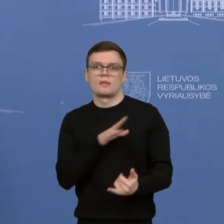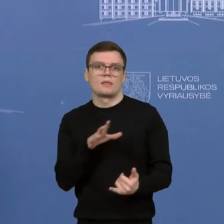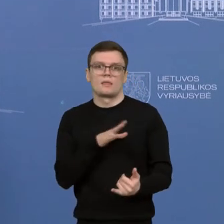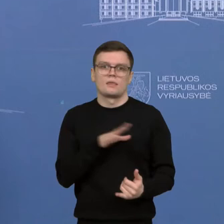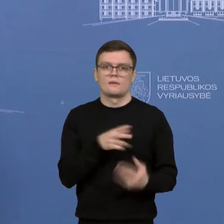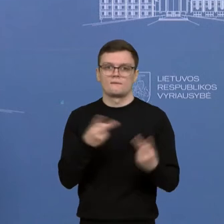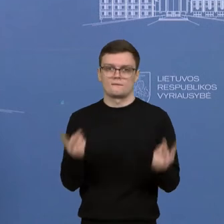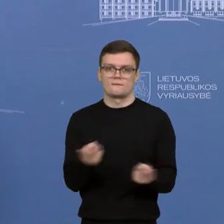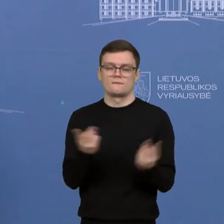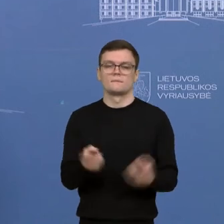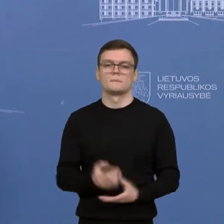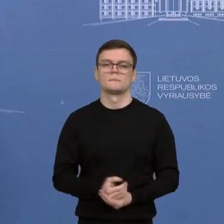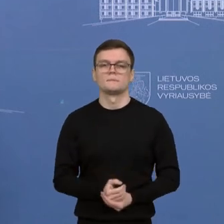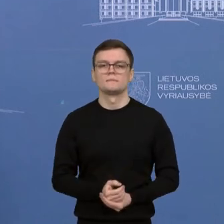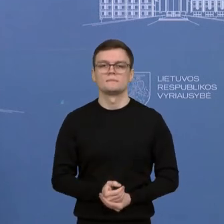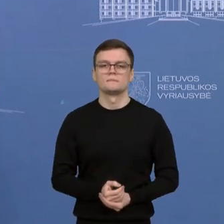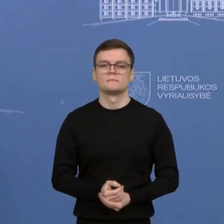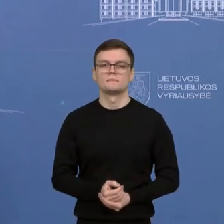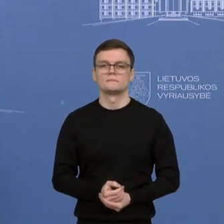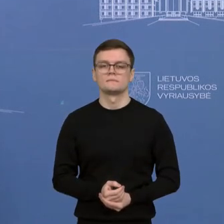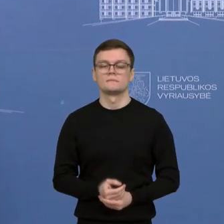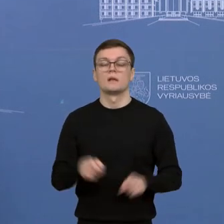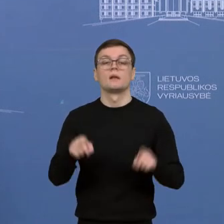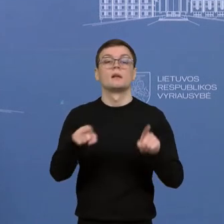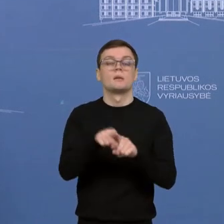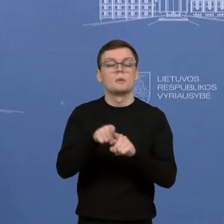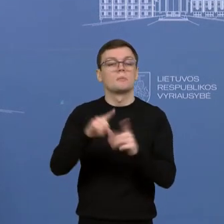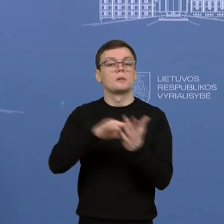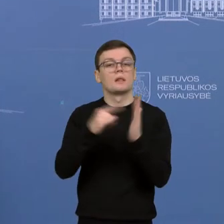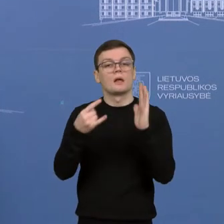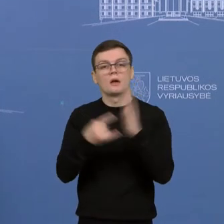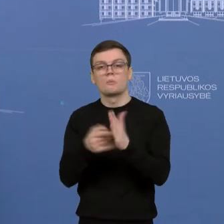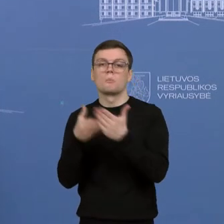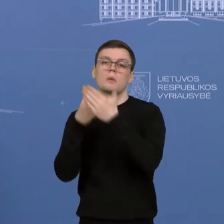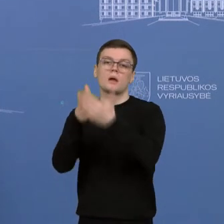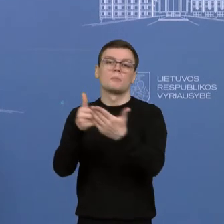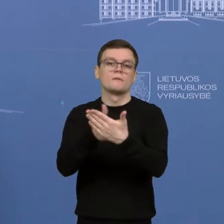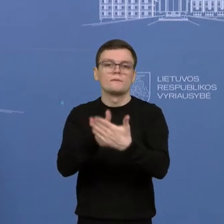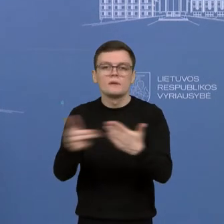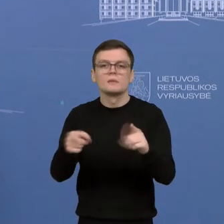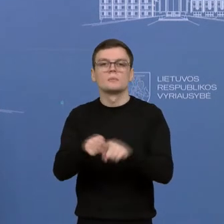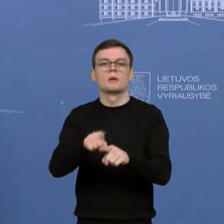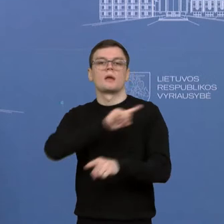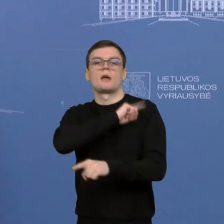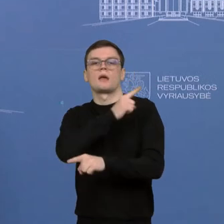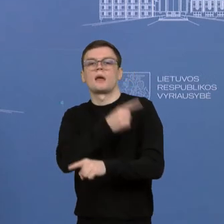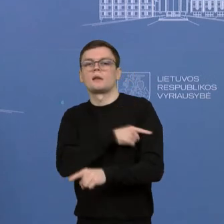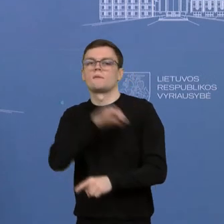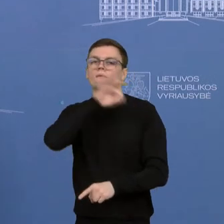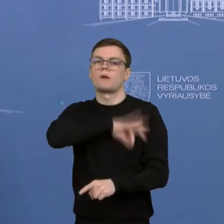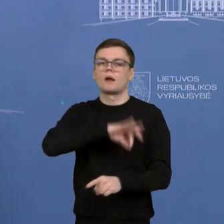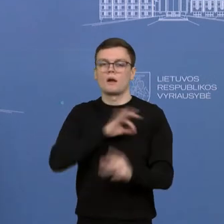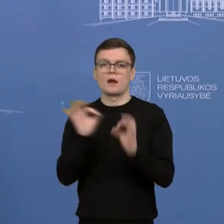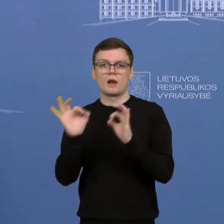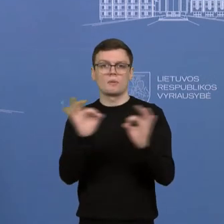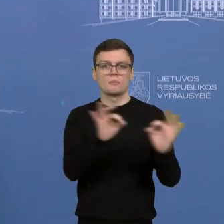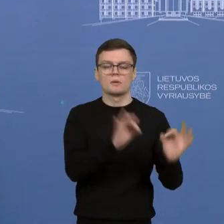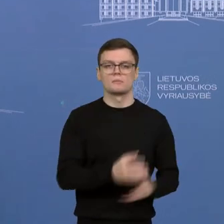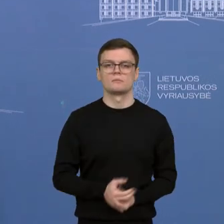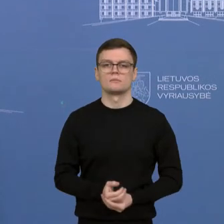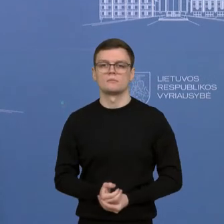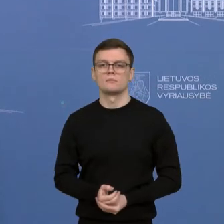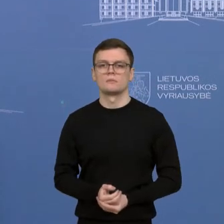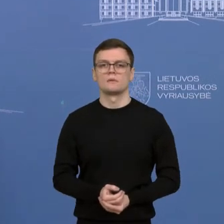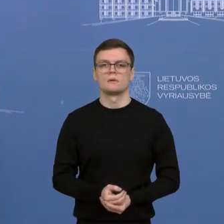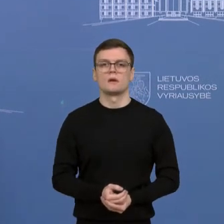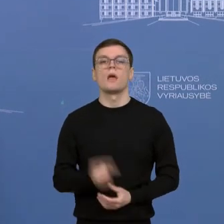neturi. Taip pat yra numatoma teikti paramą įmonėms energijos vartojimo efektyvumui didinti, tai yra